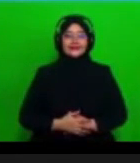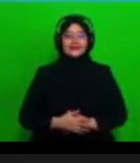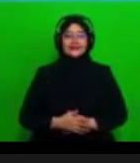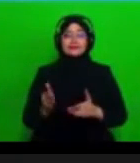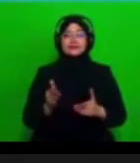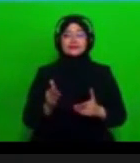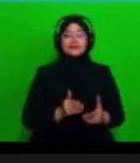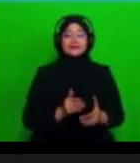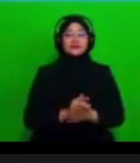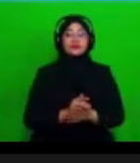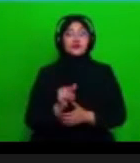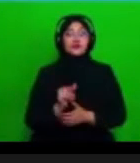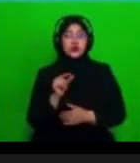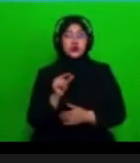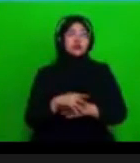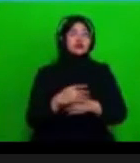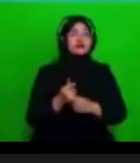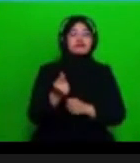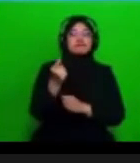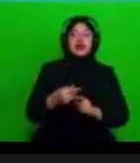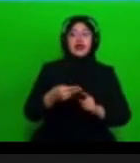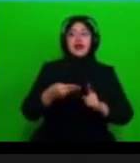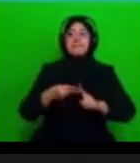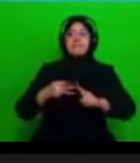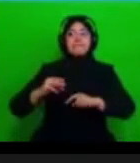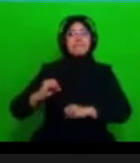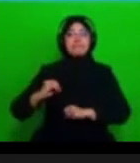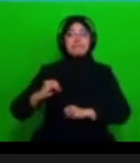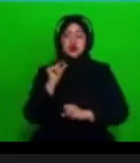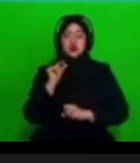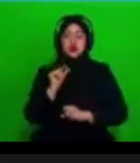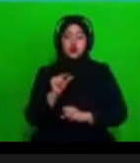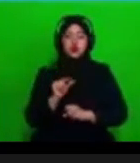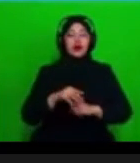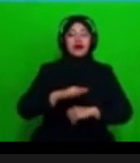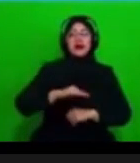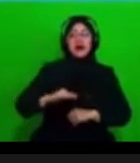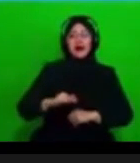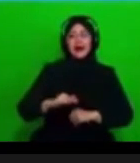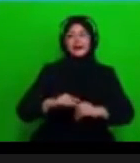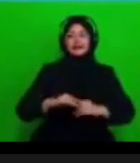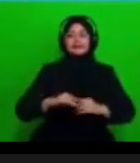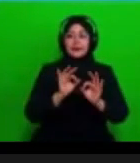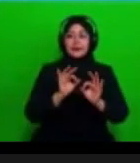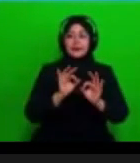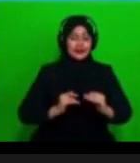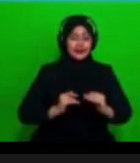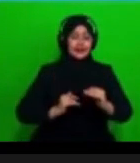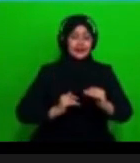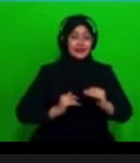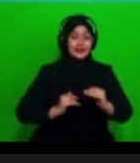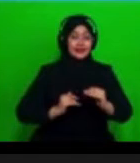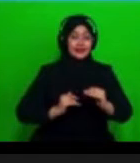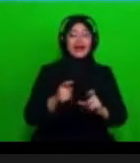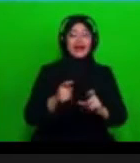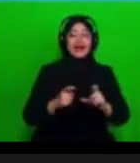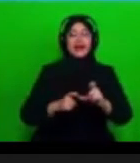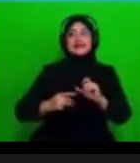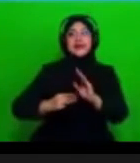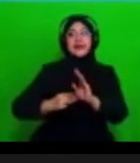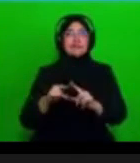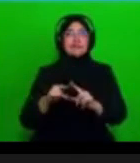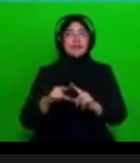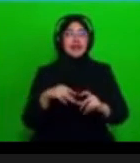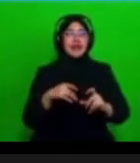Episode 3, yaitu penyesuaian dana BOS. Ya, BOS ini untuk pendidikan dasar dan menengah ya. Ini juga langsung direform ini oleh Mas